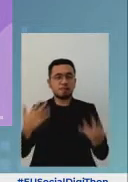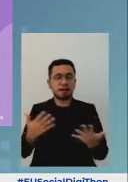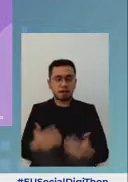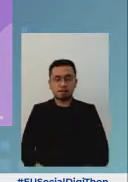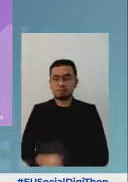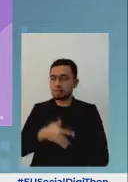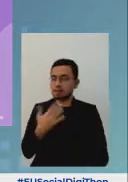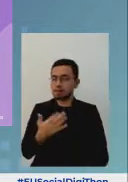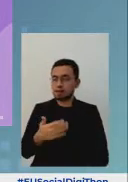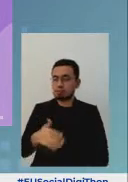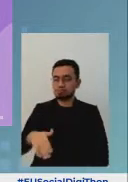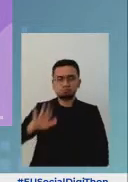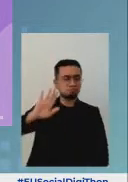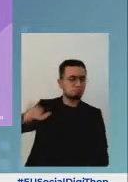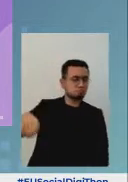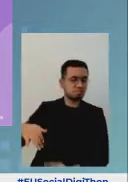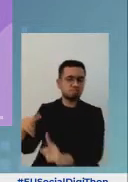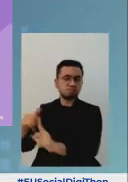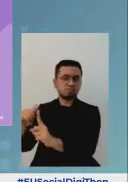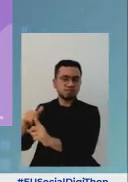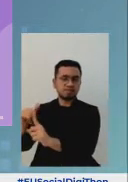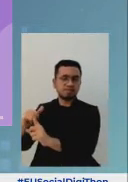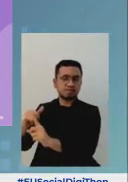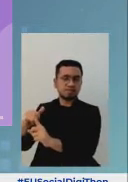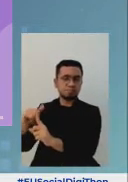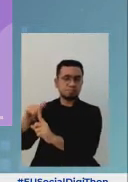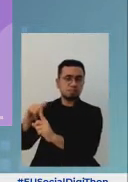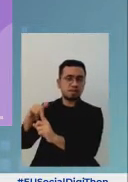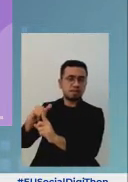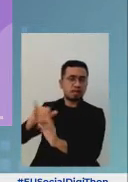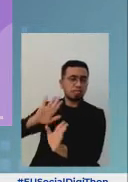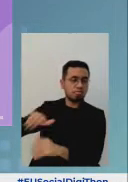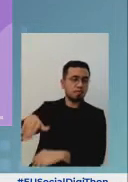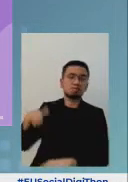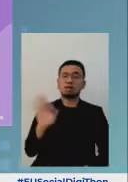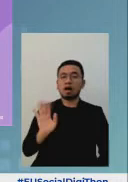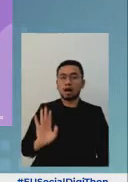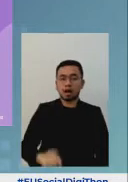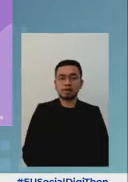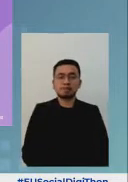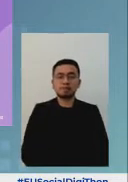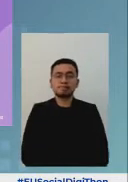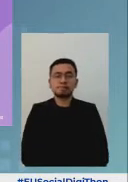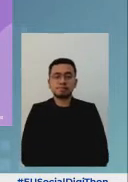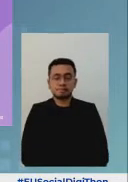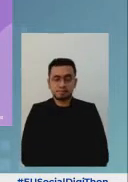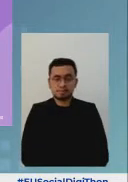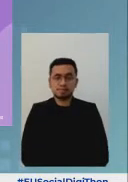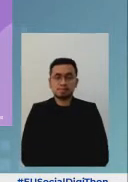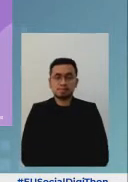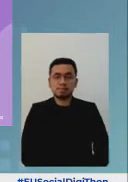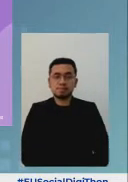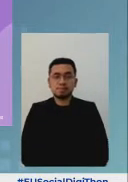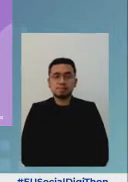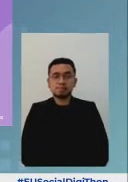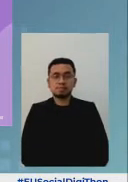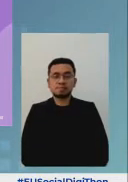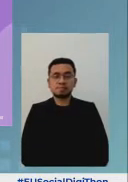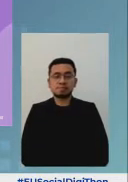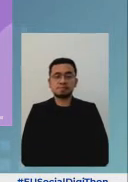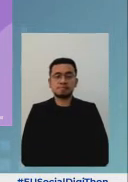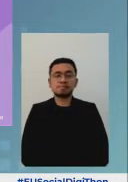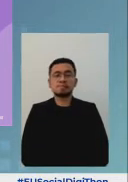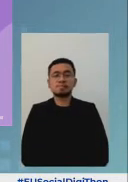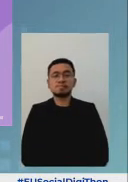membiarkan. Semakin kita bertoleransi terhadap cyberbullying, terus kita misalnya mengatakan bahwa gini, ya namanya